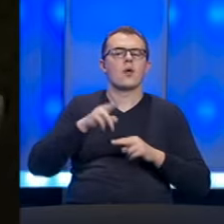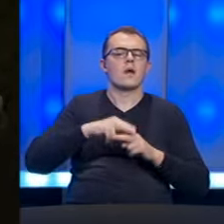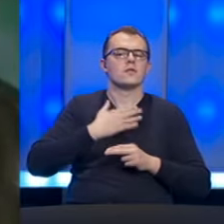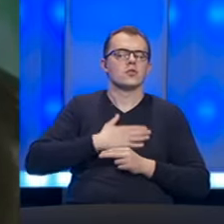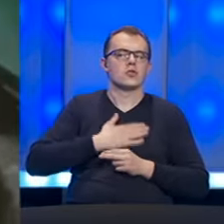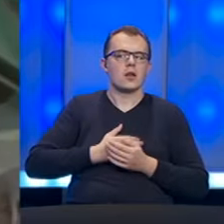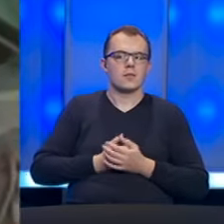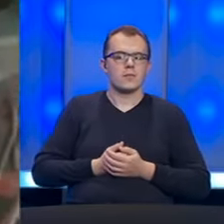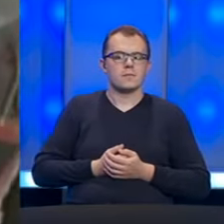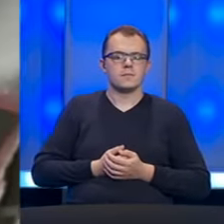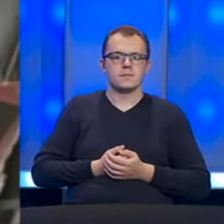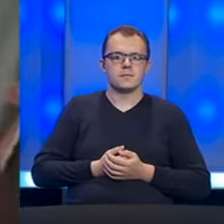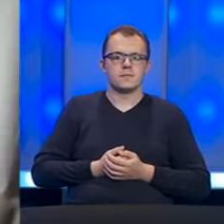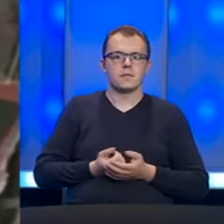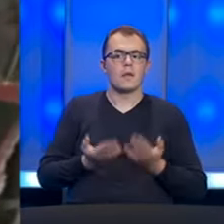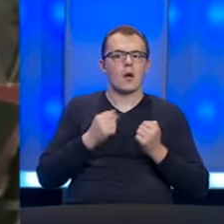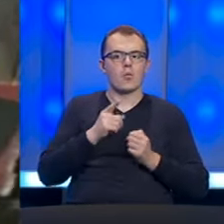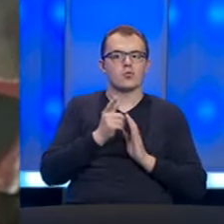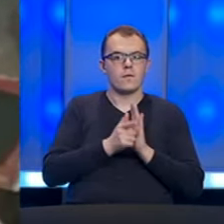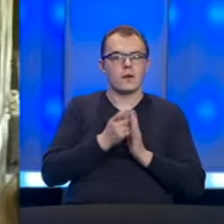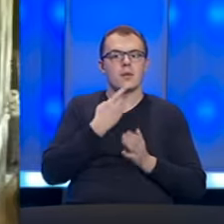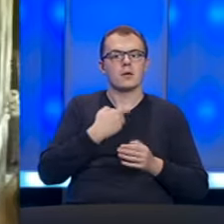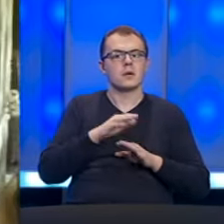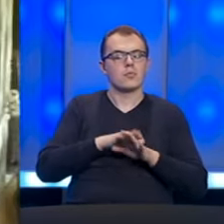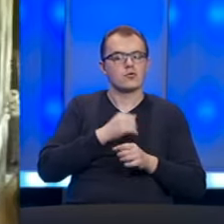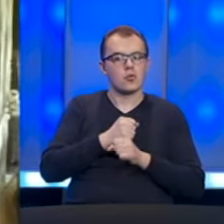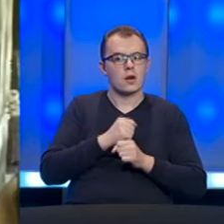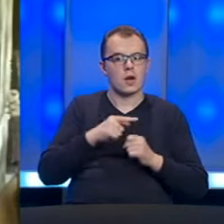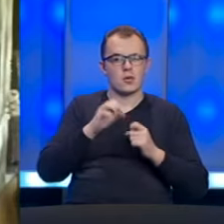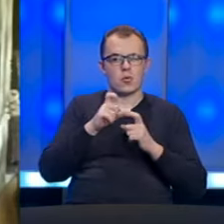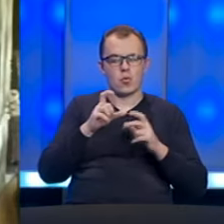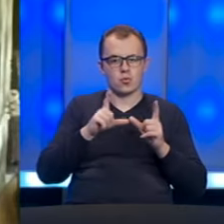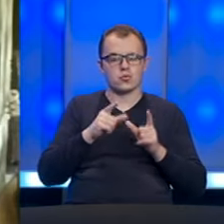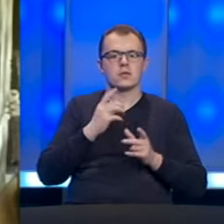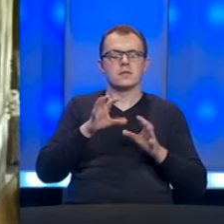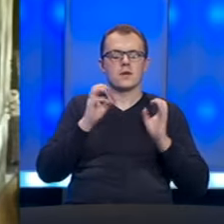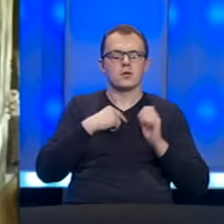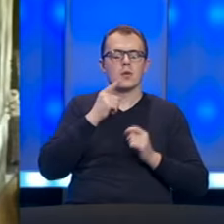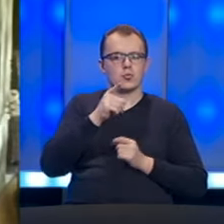želim. U tom momentu kad sam počeo da radim KOS-u, shvatio sam da je to ono što želim.